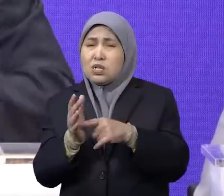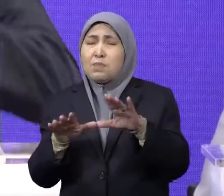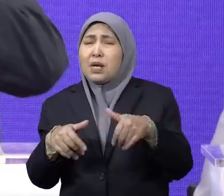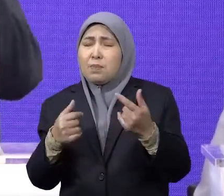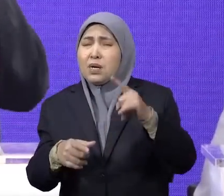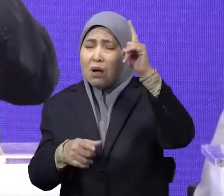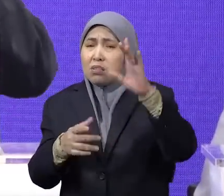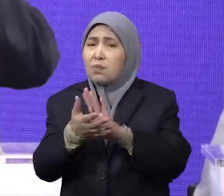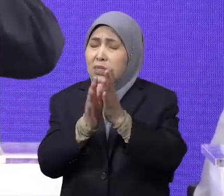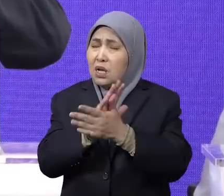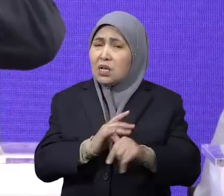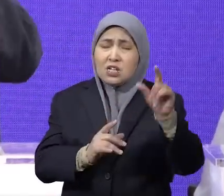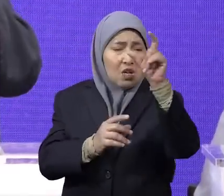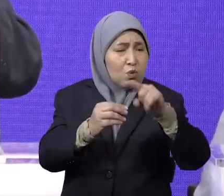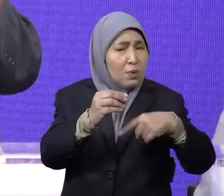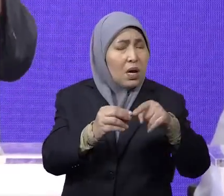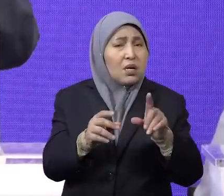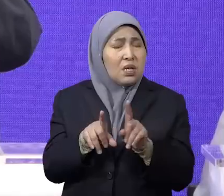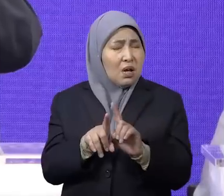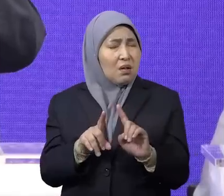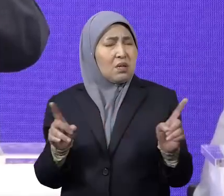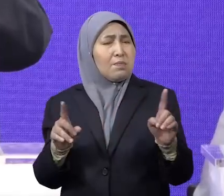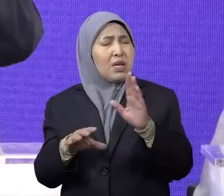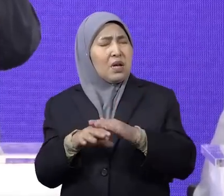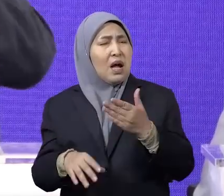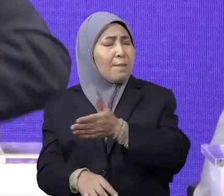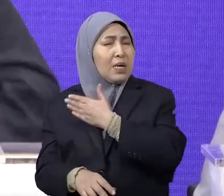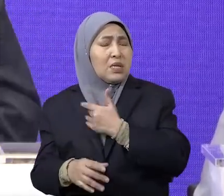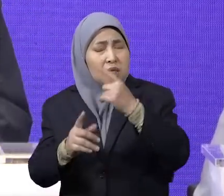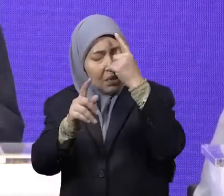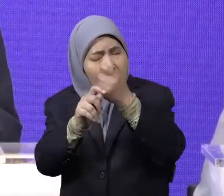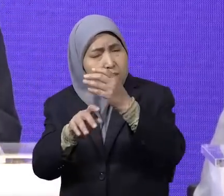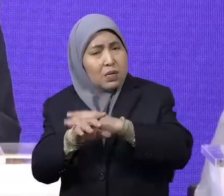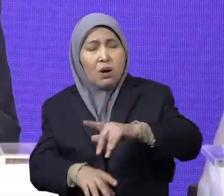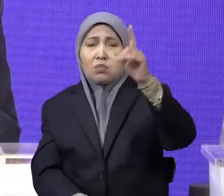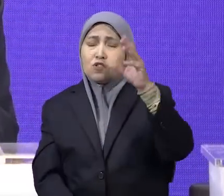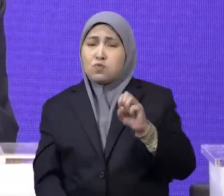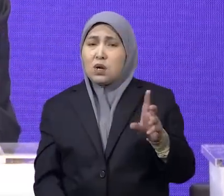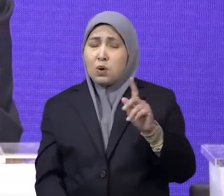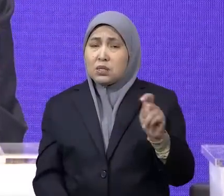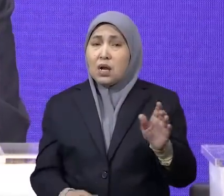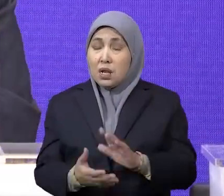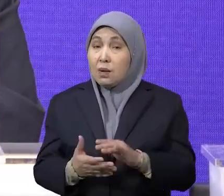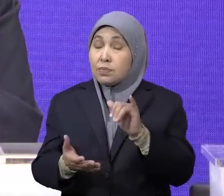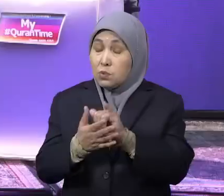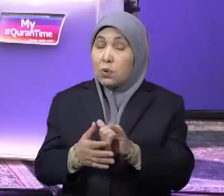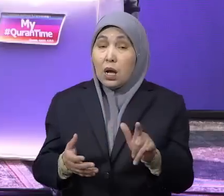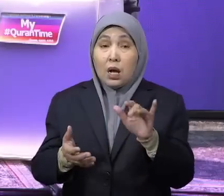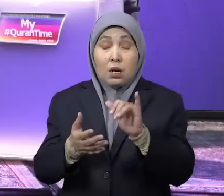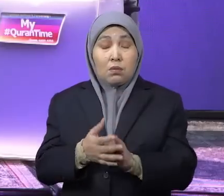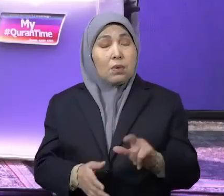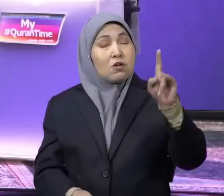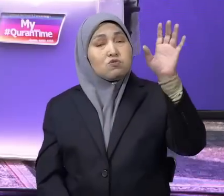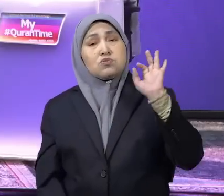bagaimana Allah Ta'ala menjadikan satu perkara yang luar biasa kepada hambanya yang taat kepada Allah Subhanahu Wa Ta'ala. Macam itulah Ustaz.